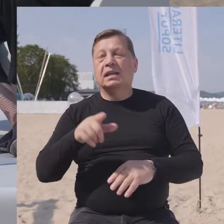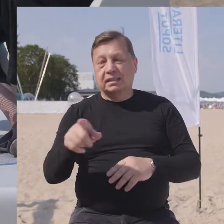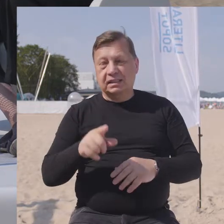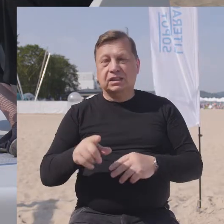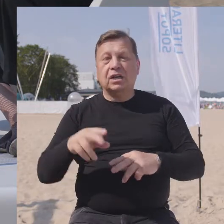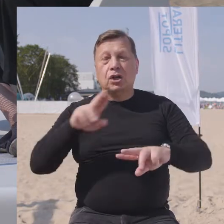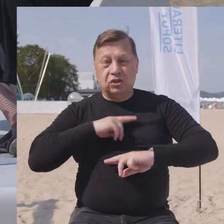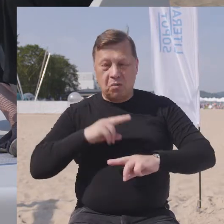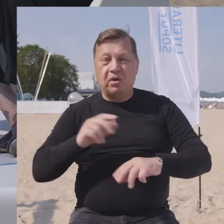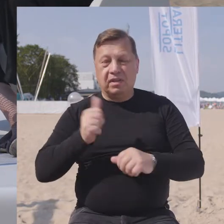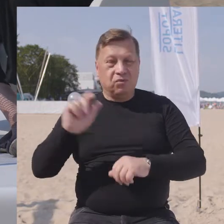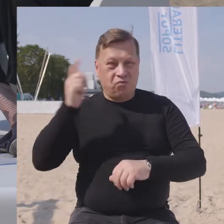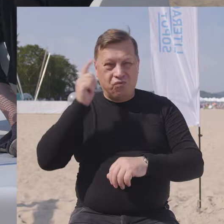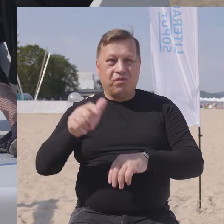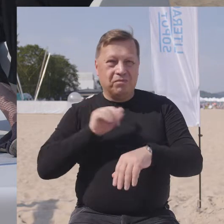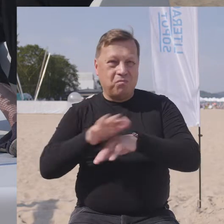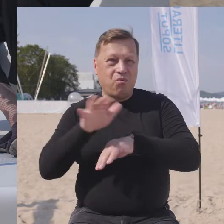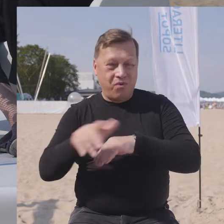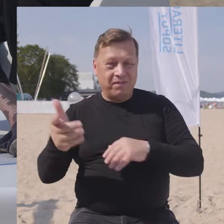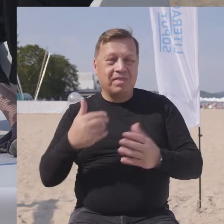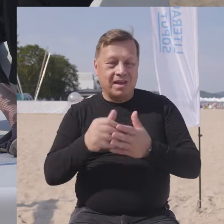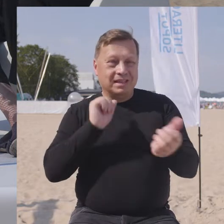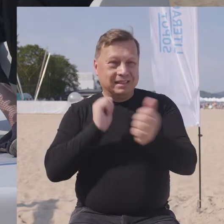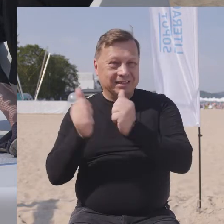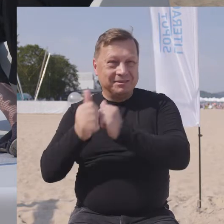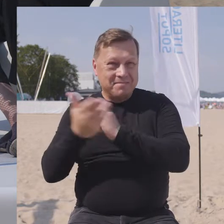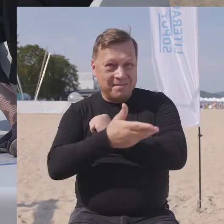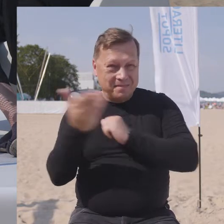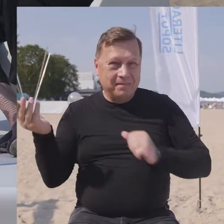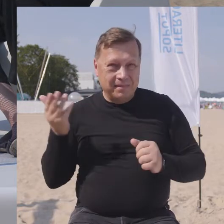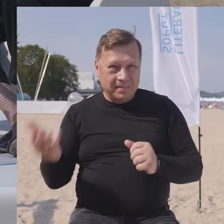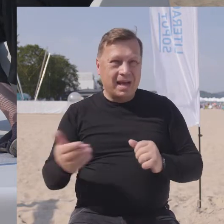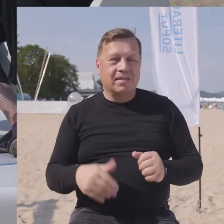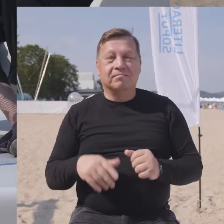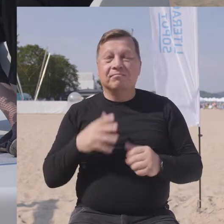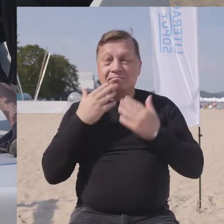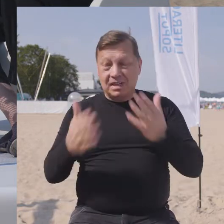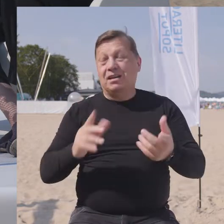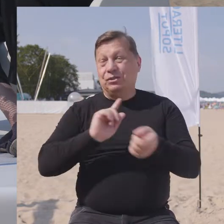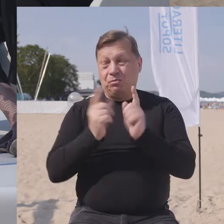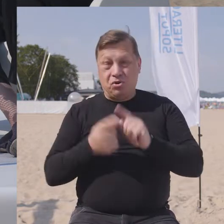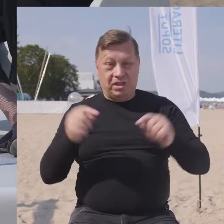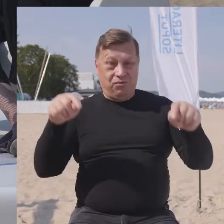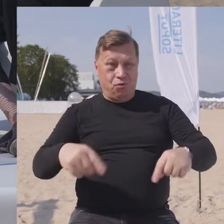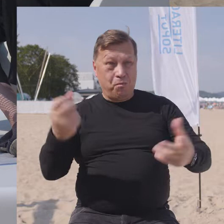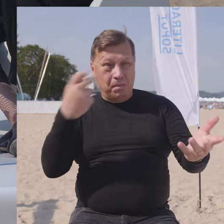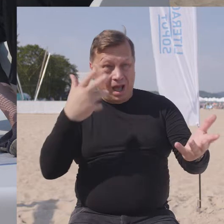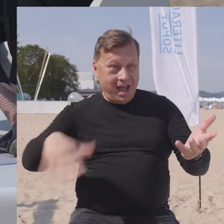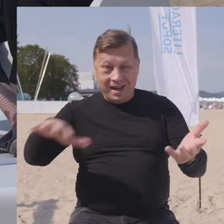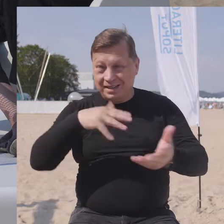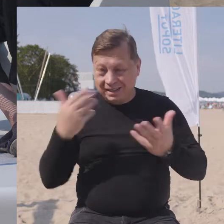alternatywy i właściwie zmian. W tym roku w czasie naszych spotkań na plaży mamy nie